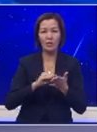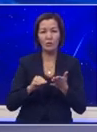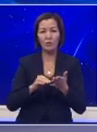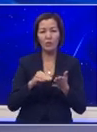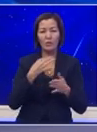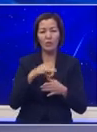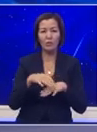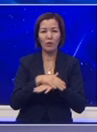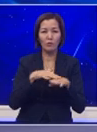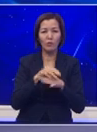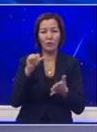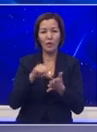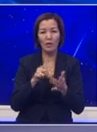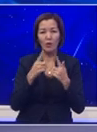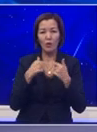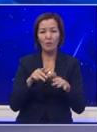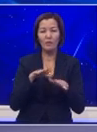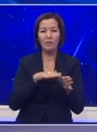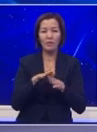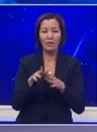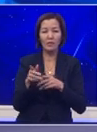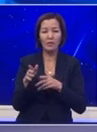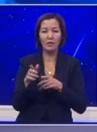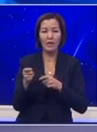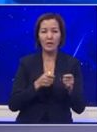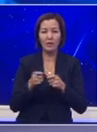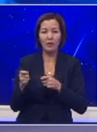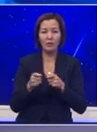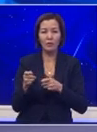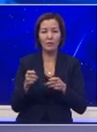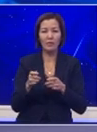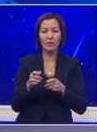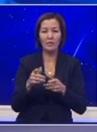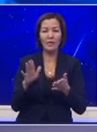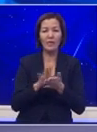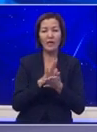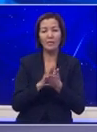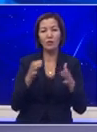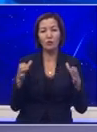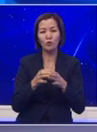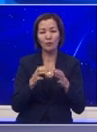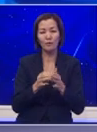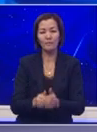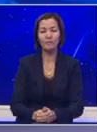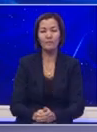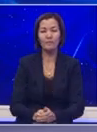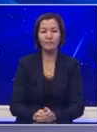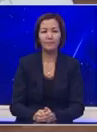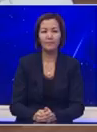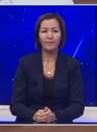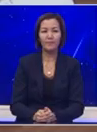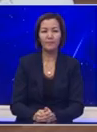белгілі жазушылар мен аудан тұрғындары қатысты. Ұйымдастырған жергілікті атқарушы билік пен газет ұжымы.